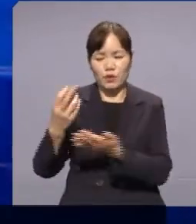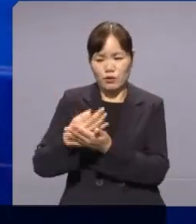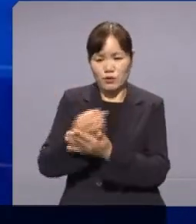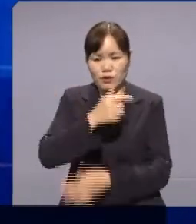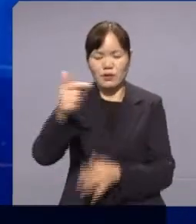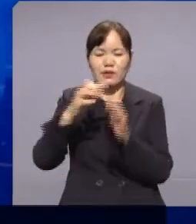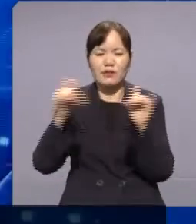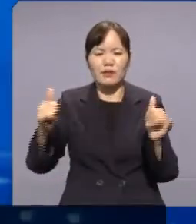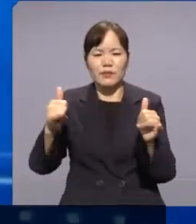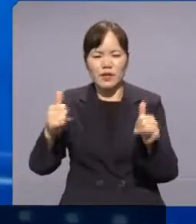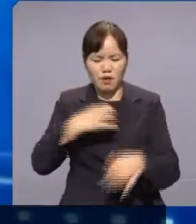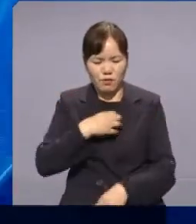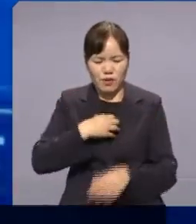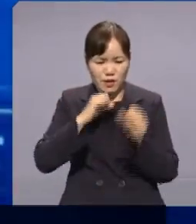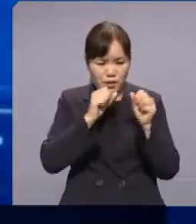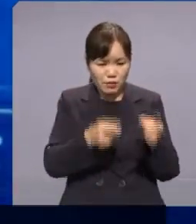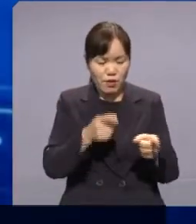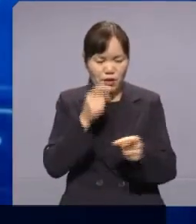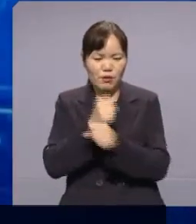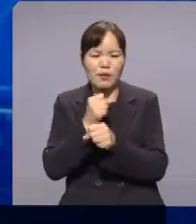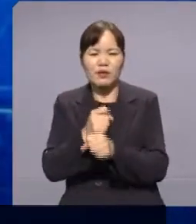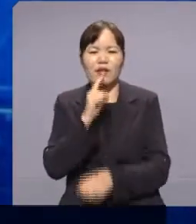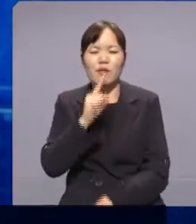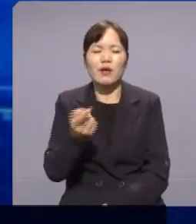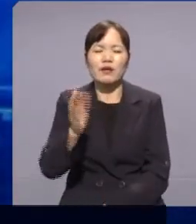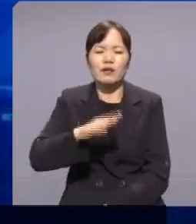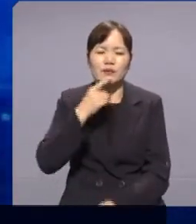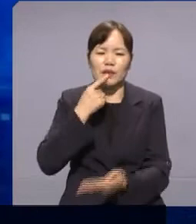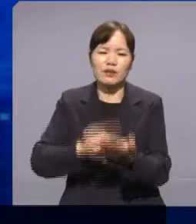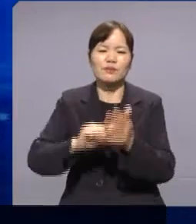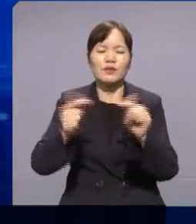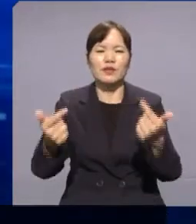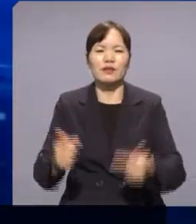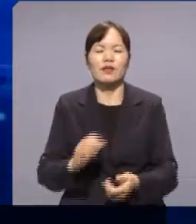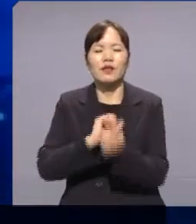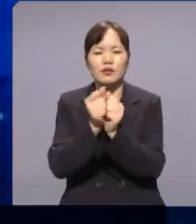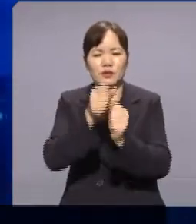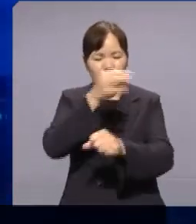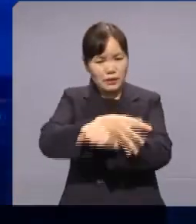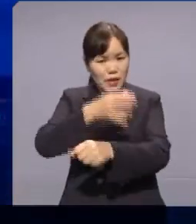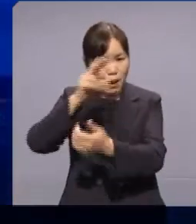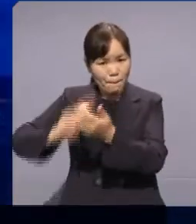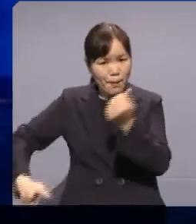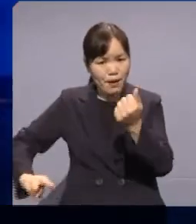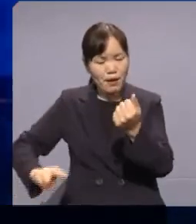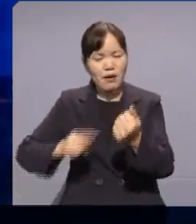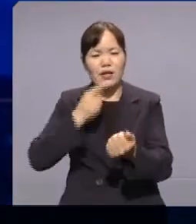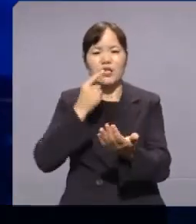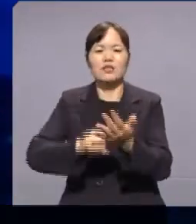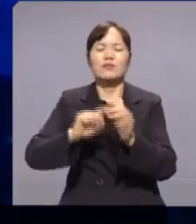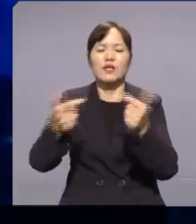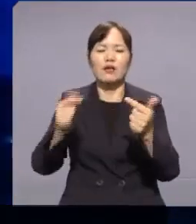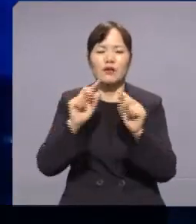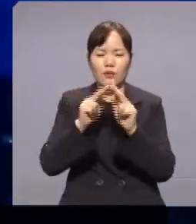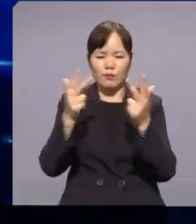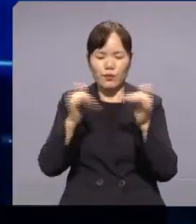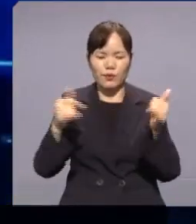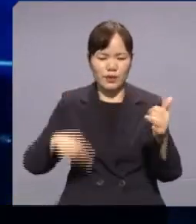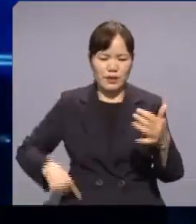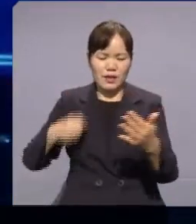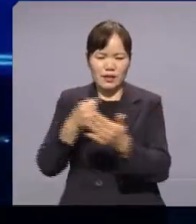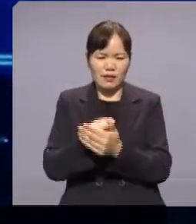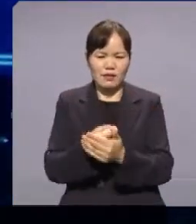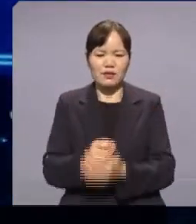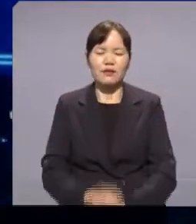분들은 위기를 기회로 삼으라고 하는데 역시 쉽지가 않고요. 주식 거래와 결정 결국은 뭐 본인 판단이긴 한데 전 세계의